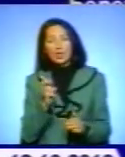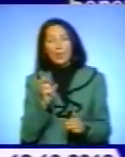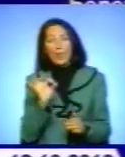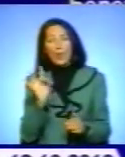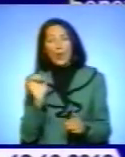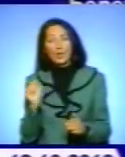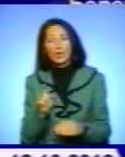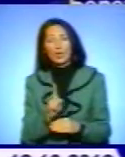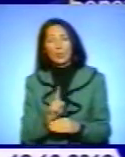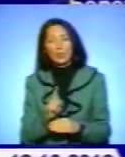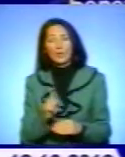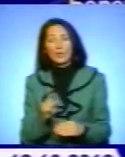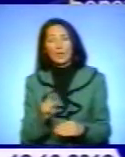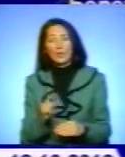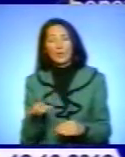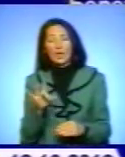Тернопільський райони. Номер телефону